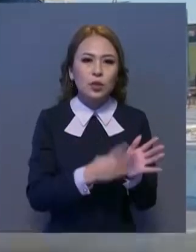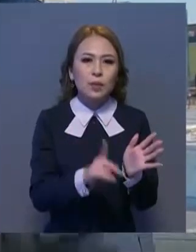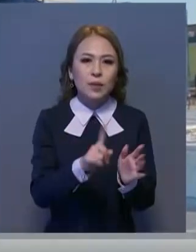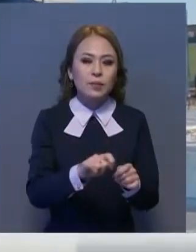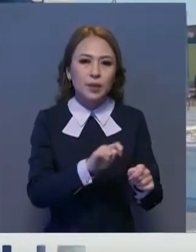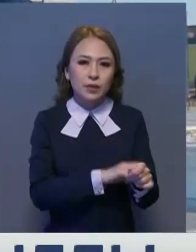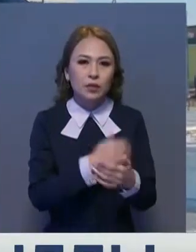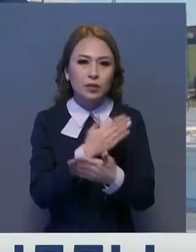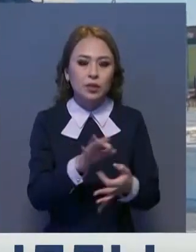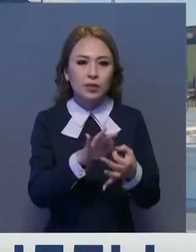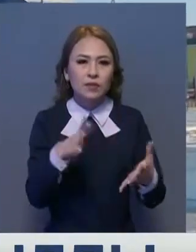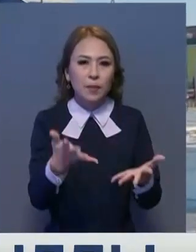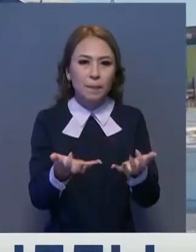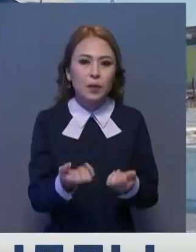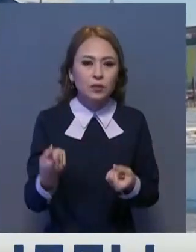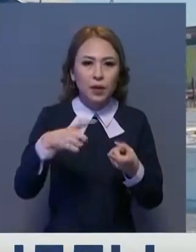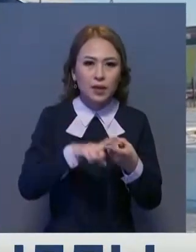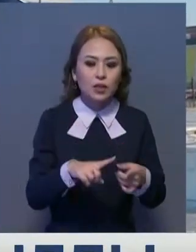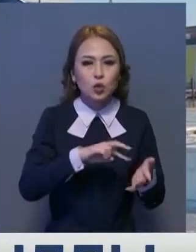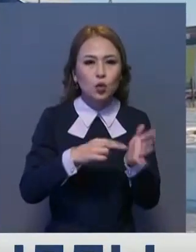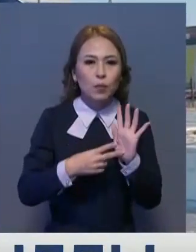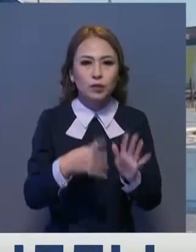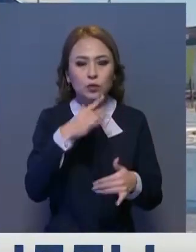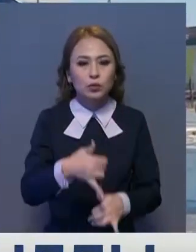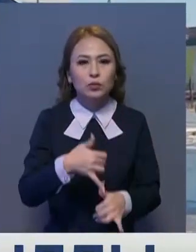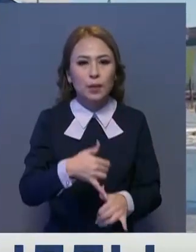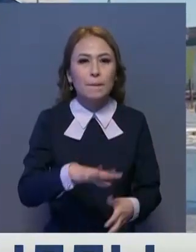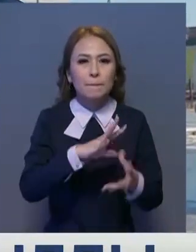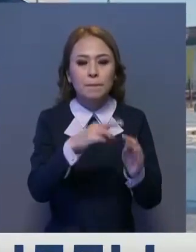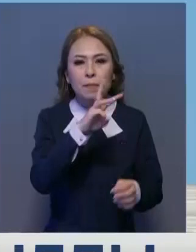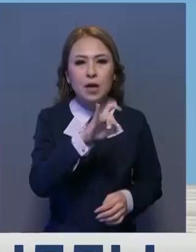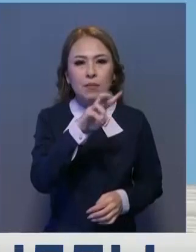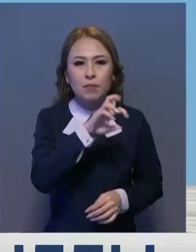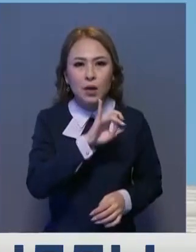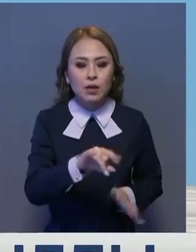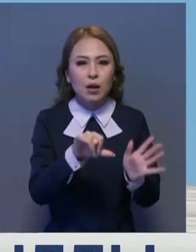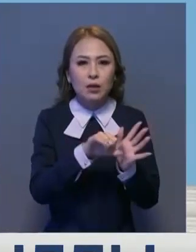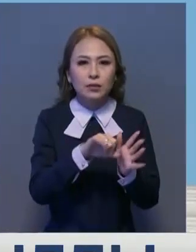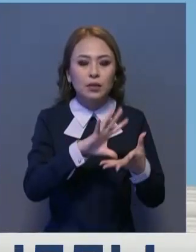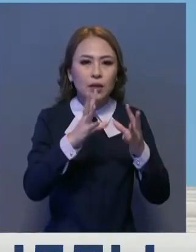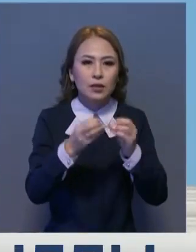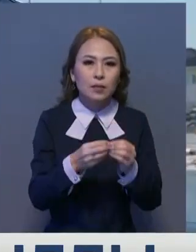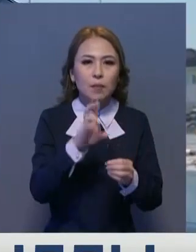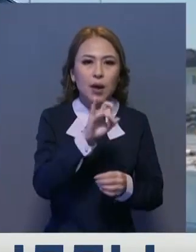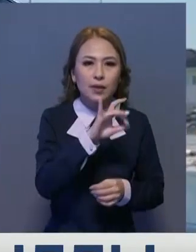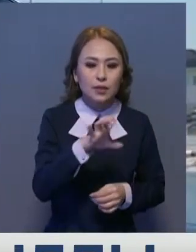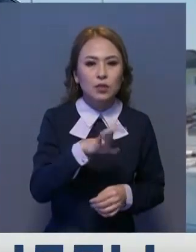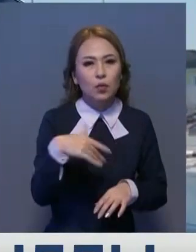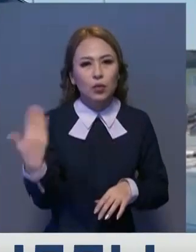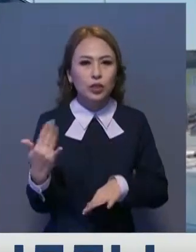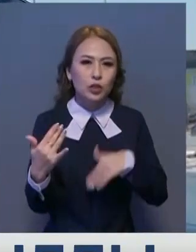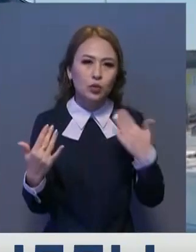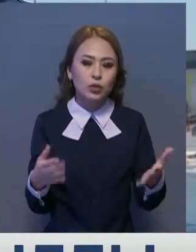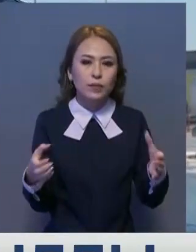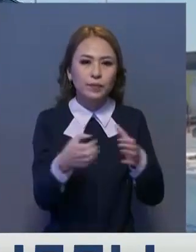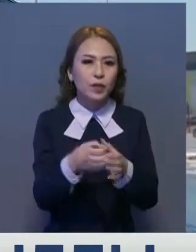Бұл еліміздің тәуелсіздік алуымен байланысты. Жоба тутығырдан мәрмәр композициядан алтын қанатты екі барыс пен оң және сол жақтағы